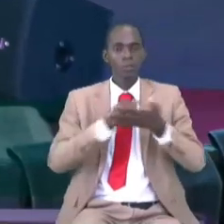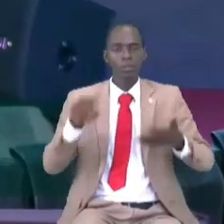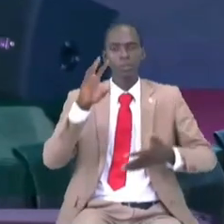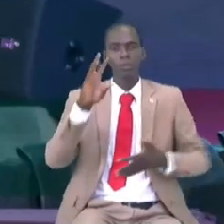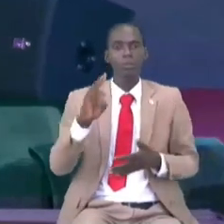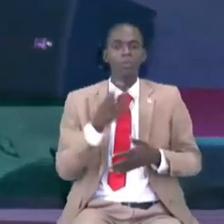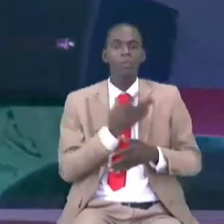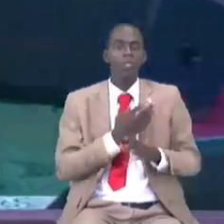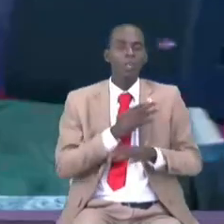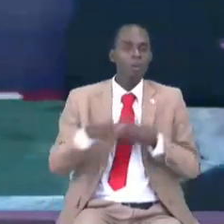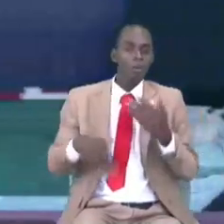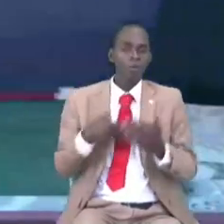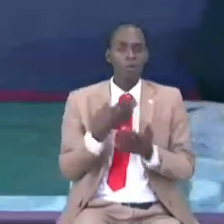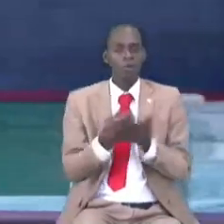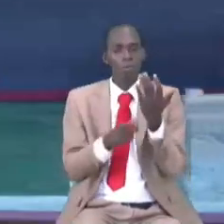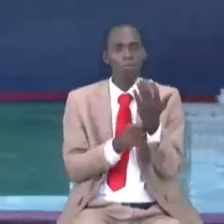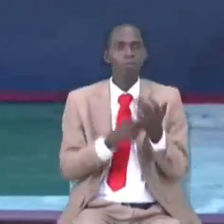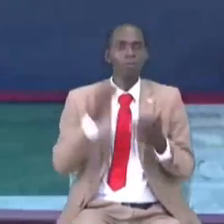Luc 3, verset 6.